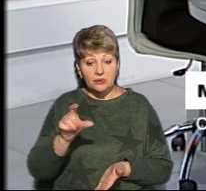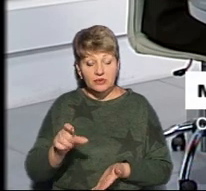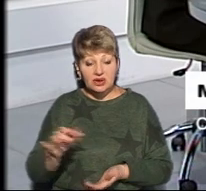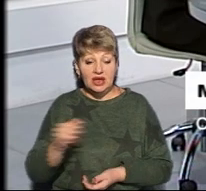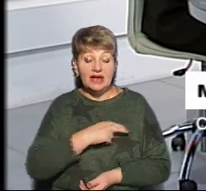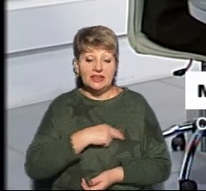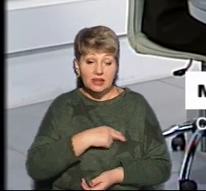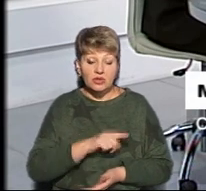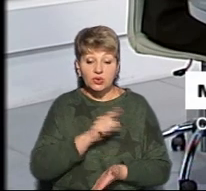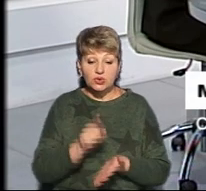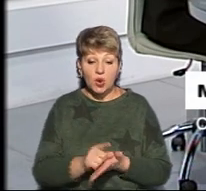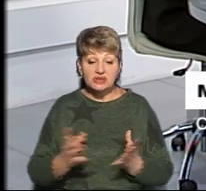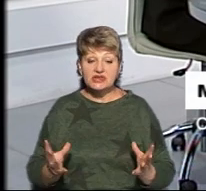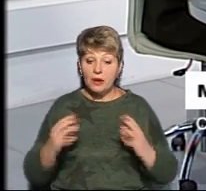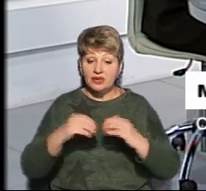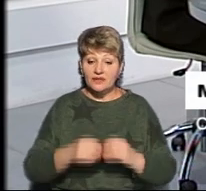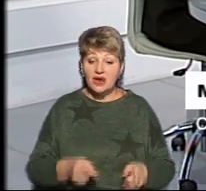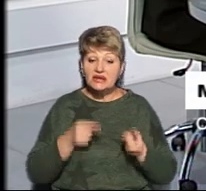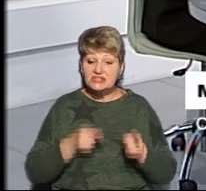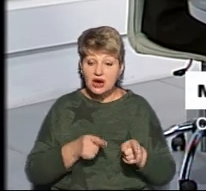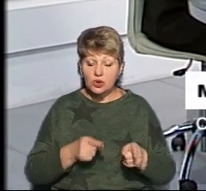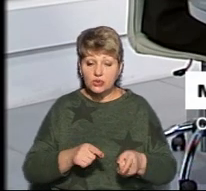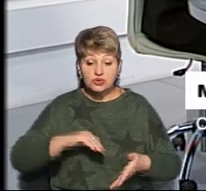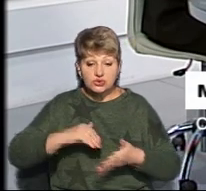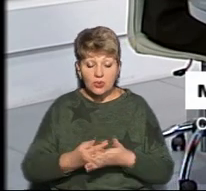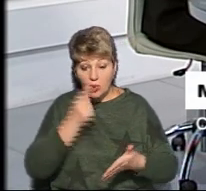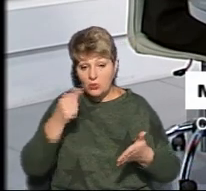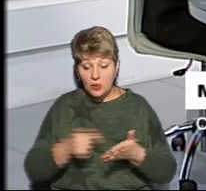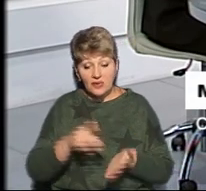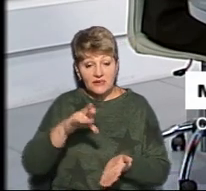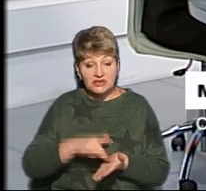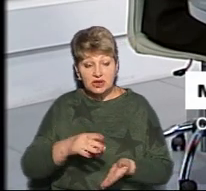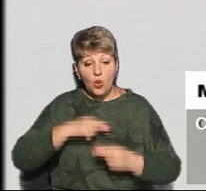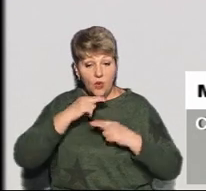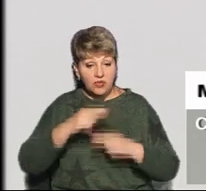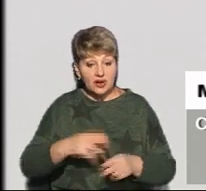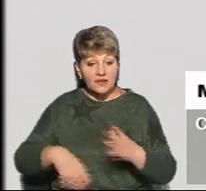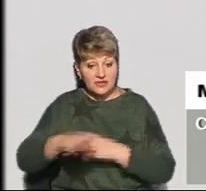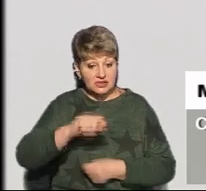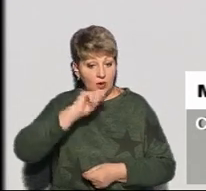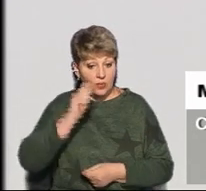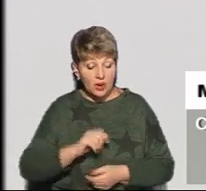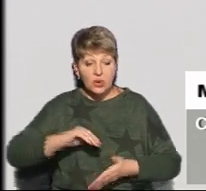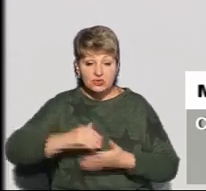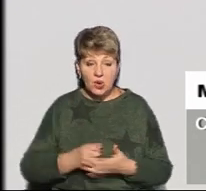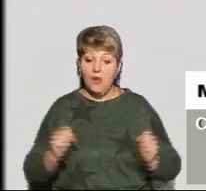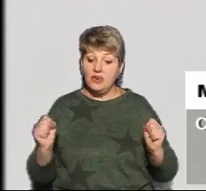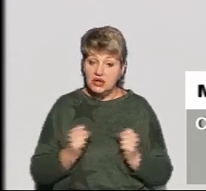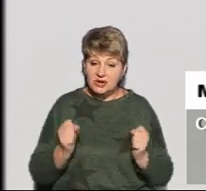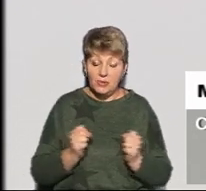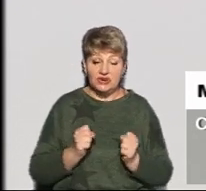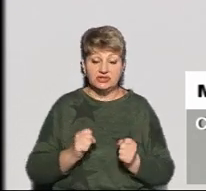депутатів смілянських, має об'єднувати загроза. Загроза знову опинитися в центрі уваги всієї України, знову замерзати, знову